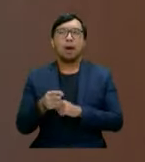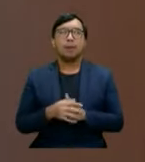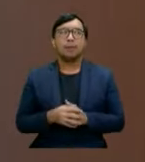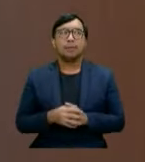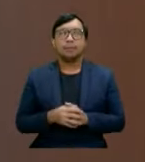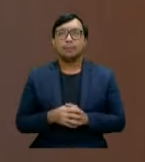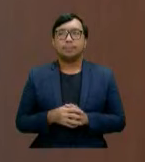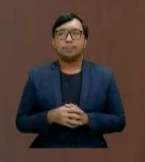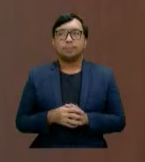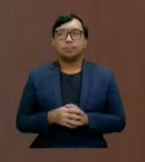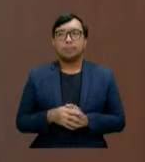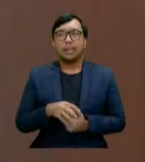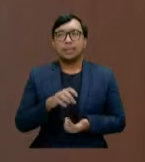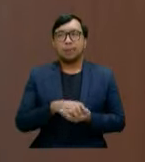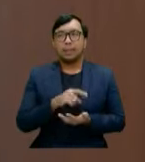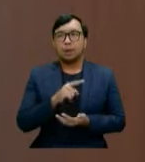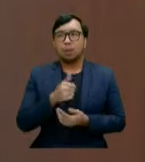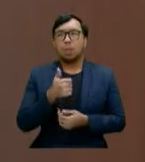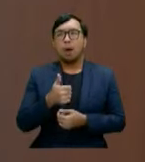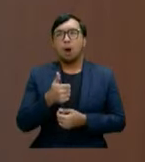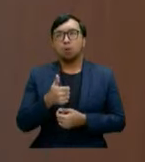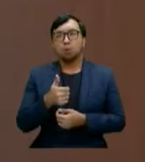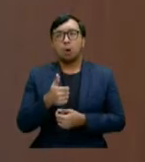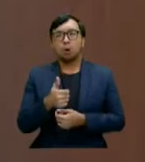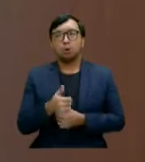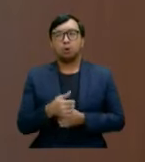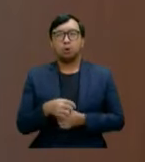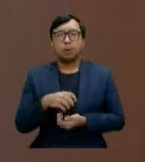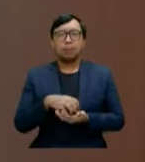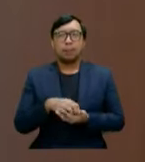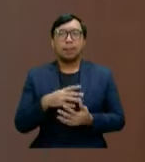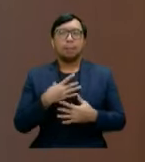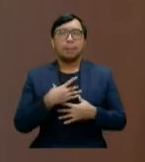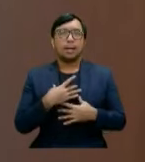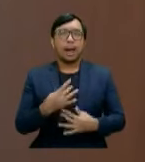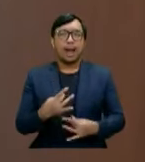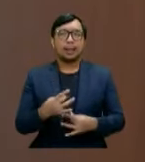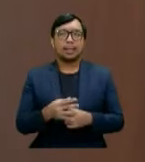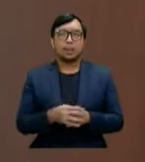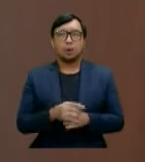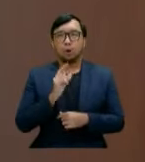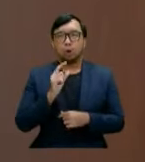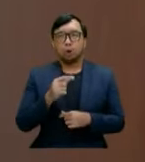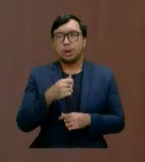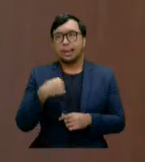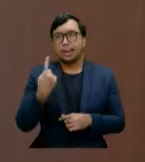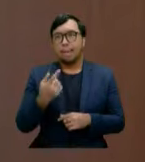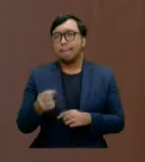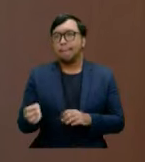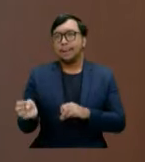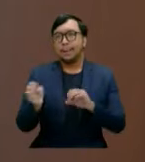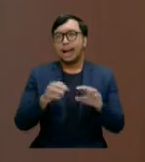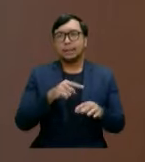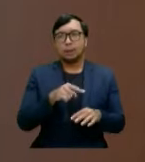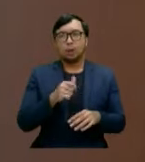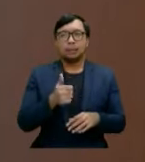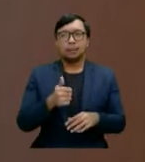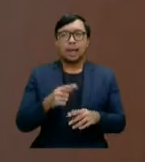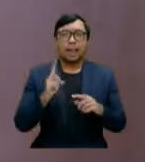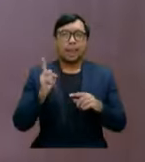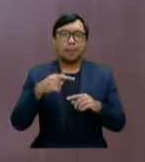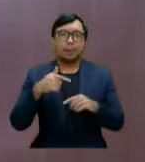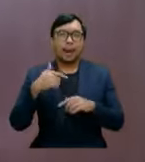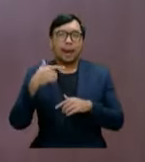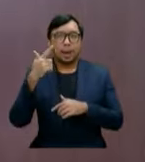tempatnya juga bagus banget, lokasinya menarik, akuratnya untuk kita tinggal, kita bisa lebih berhemat.